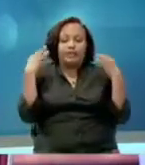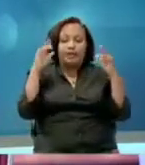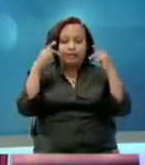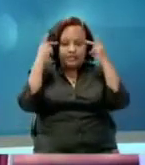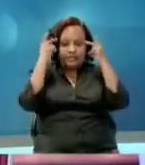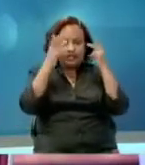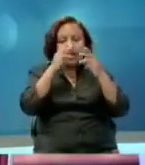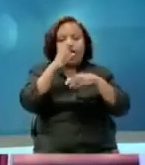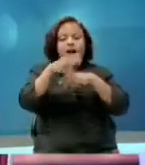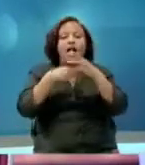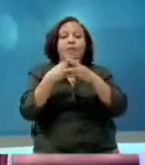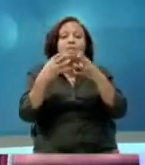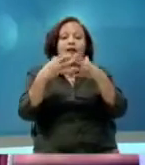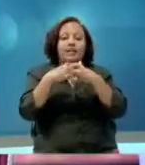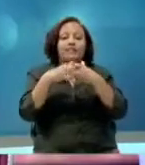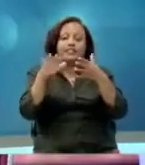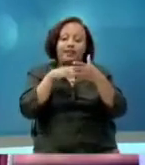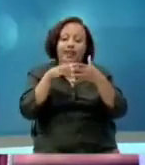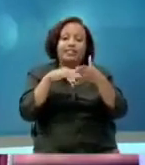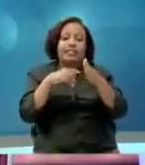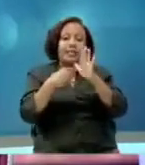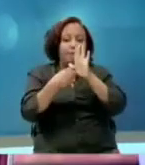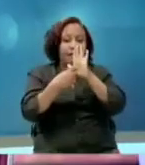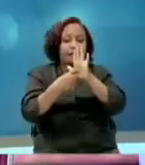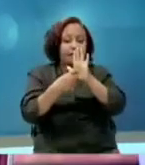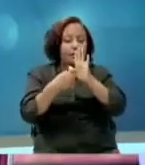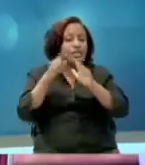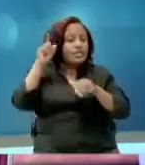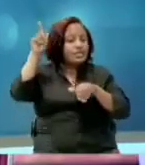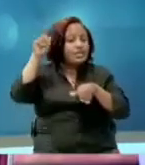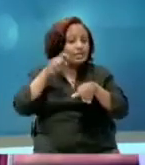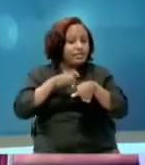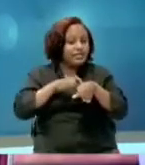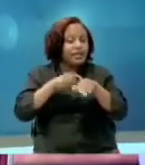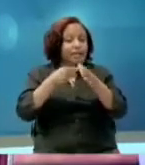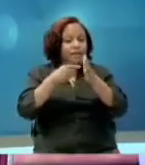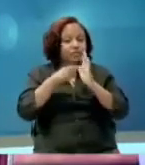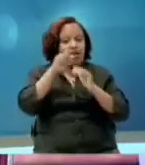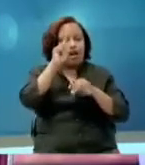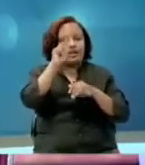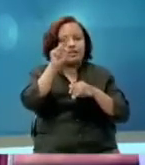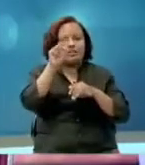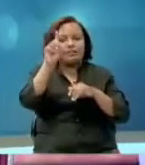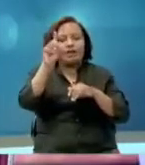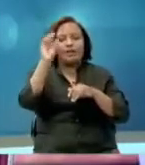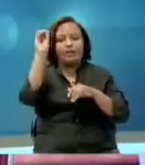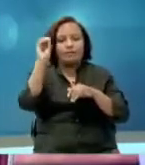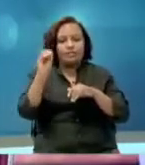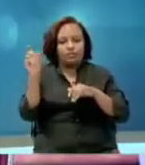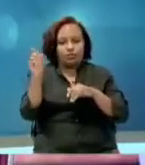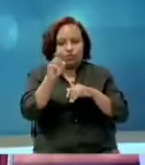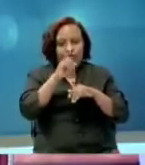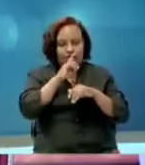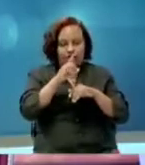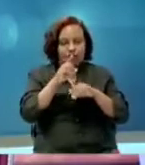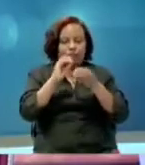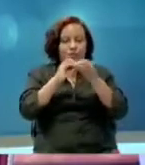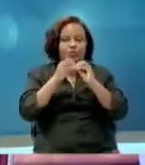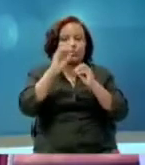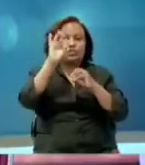ዓለም አቀፍ ተቋማት የተጠና ጥናት እንደሚያሳየው የዛኔው የሚያሳየው እንግዲህ 1.1% እንደሆኑ ነው የህዝብ ቁጥረው ማለትም በቁጥር